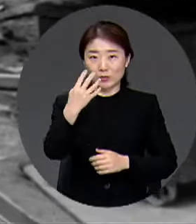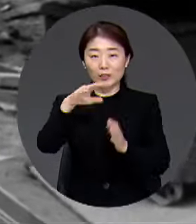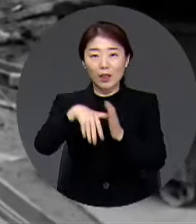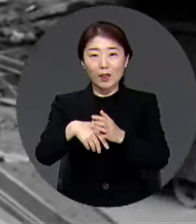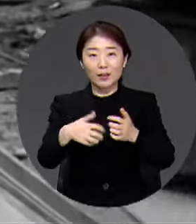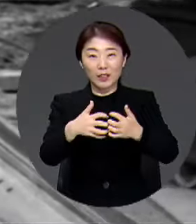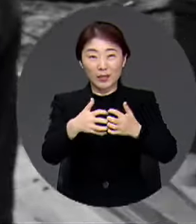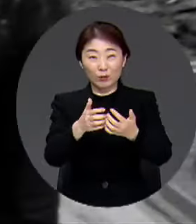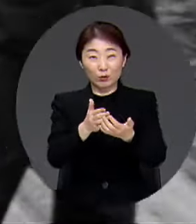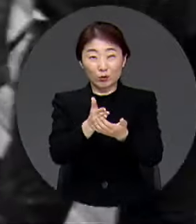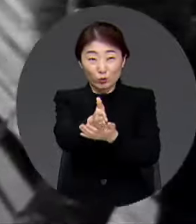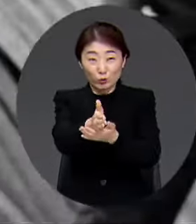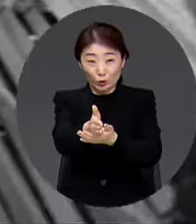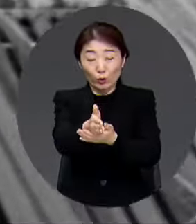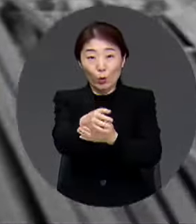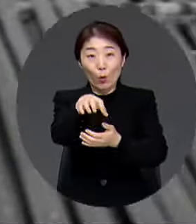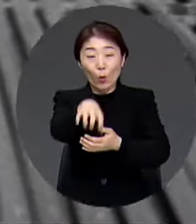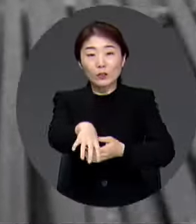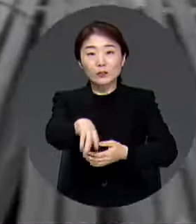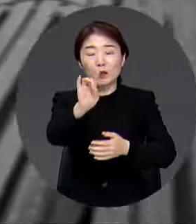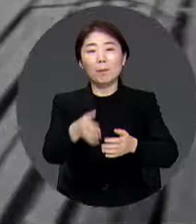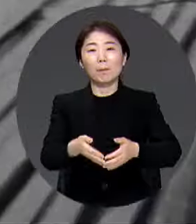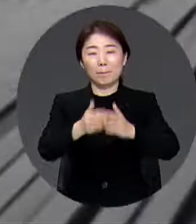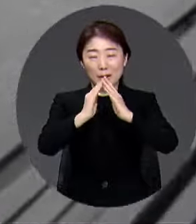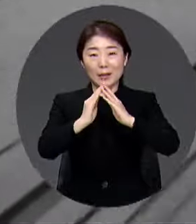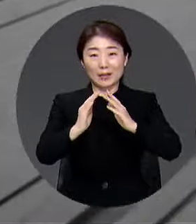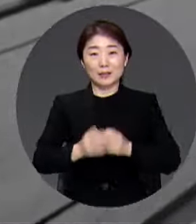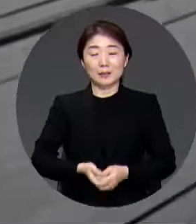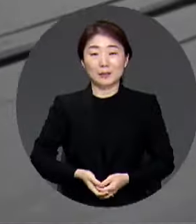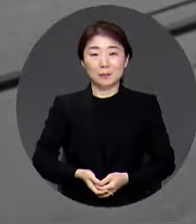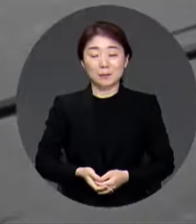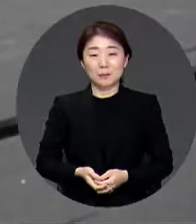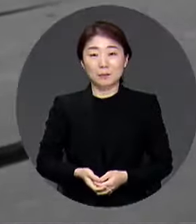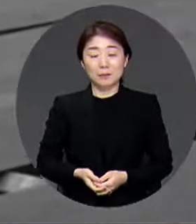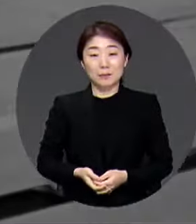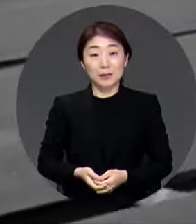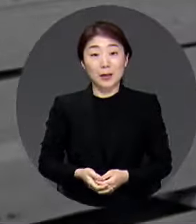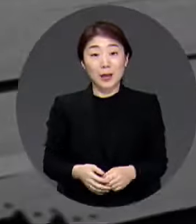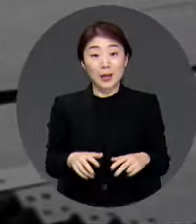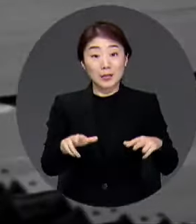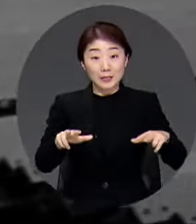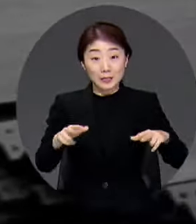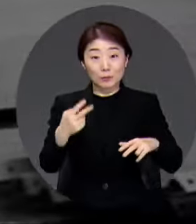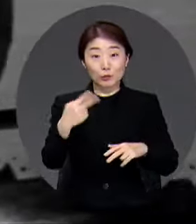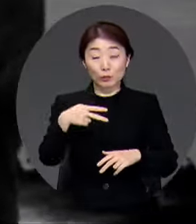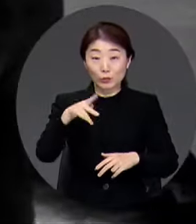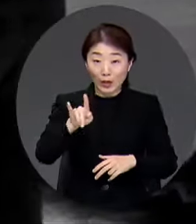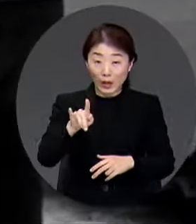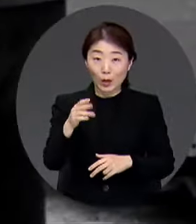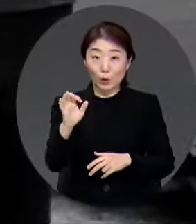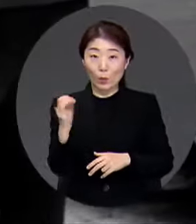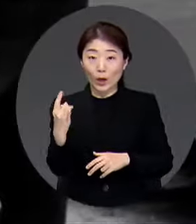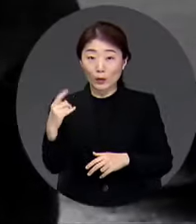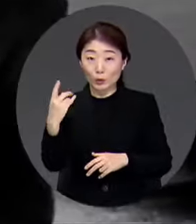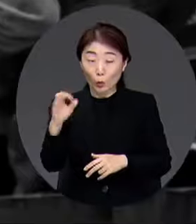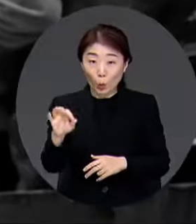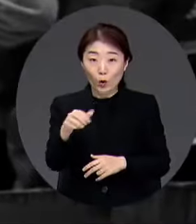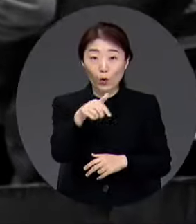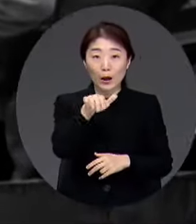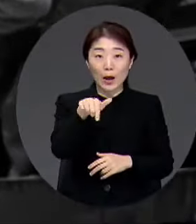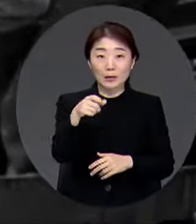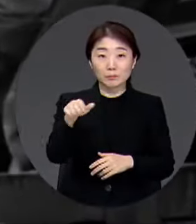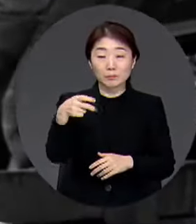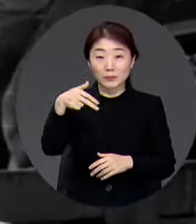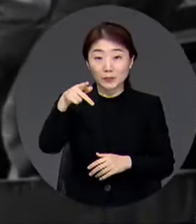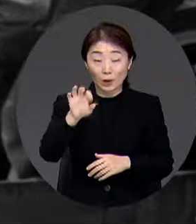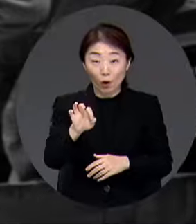중심의 창원 종합기계공업기지로 첫발을 내딛었습니다. 지금의 두대동과 외동, 가음정동과